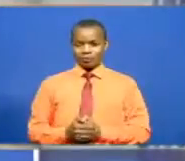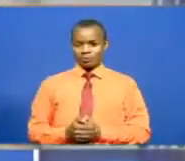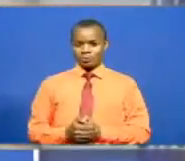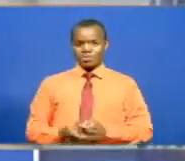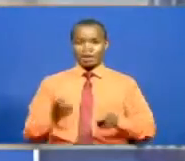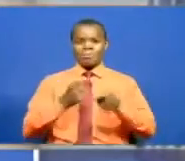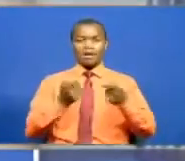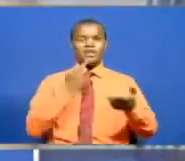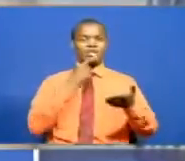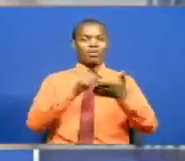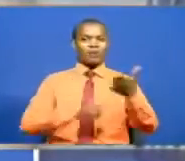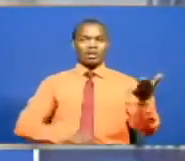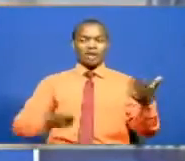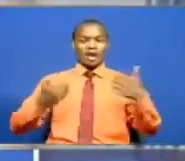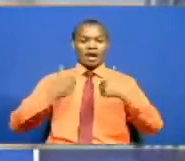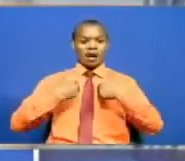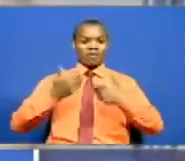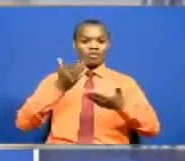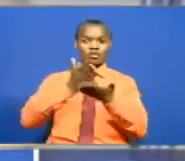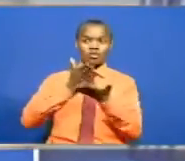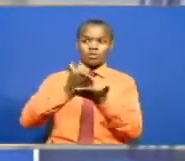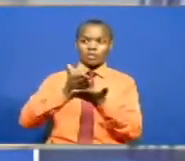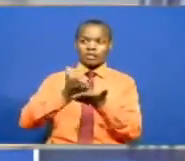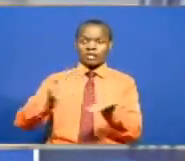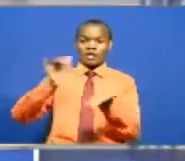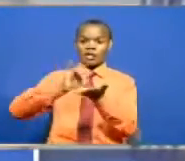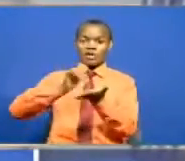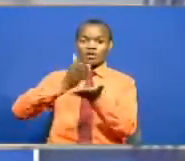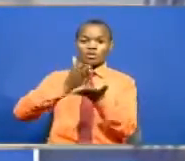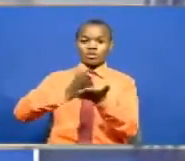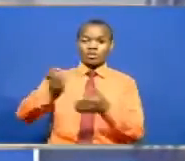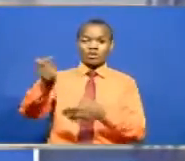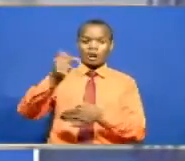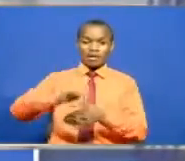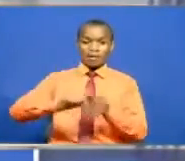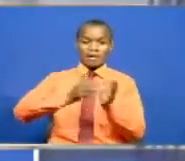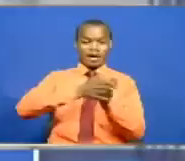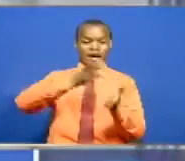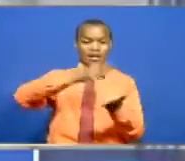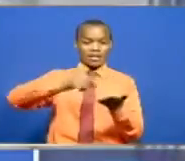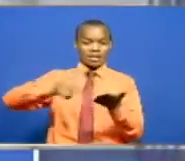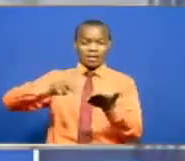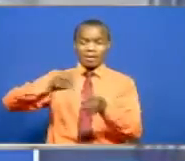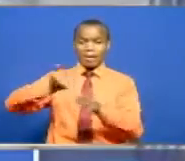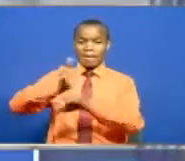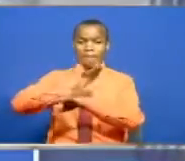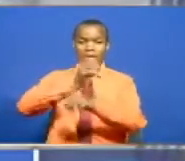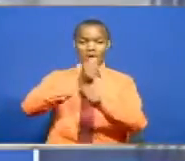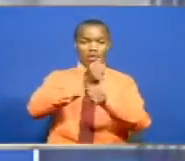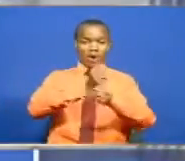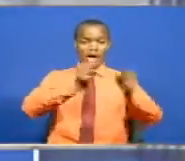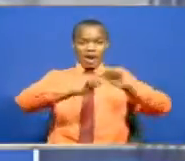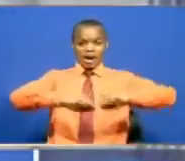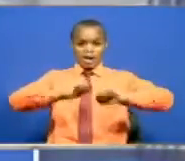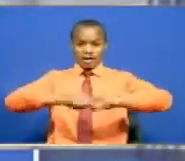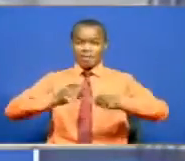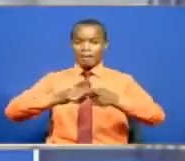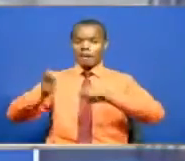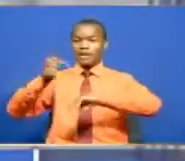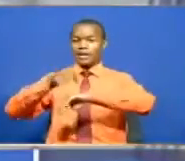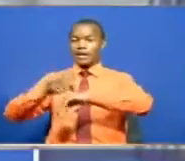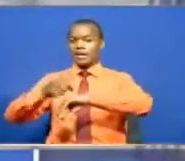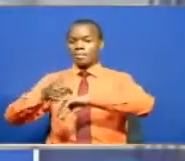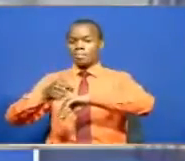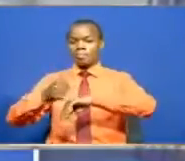there was an offer on the table and that we were supposed to come and sign a return to work agreement only to come here and find